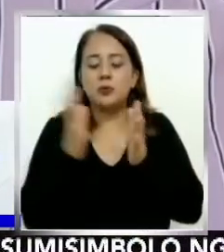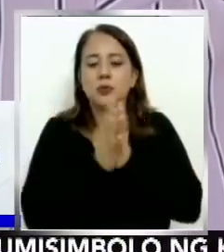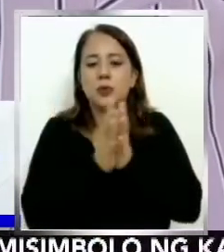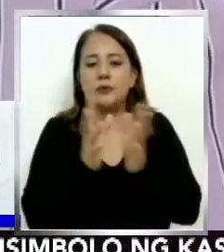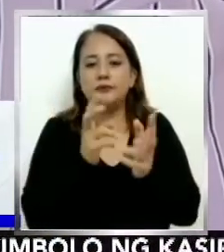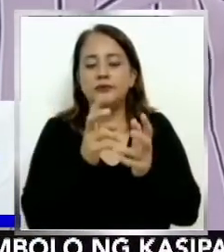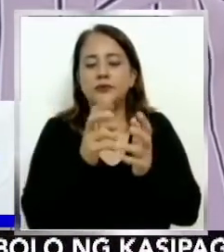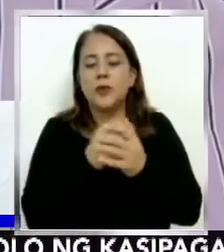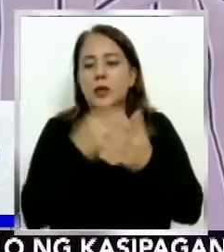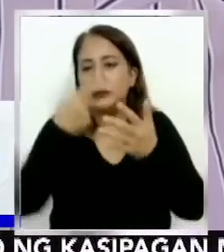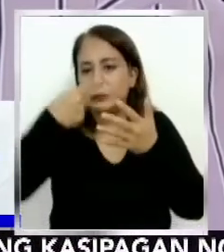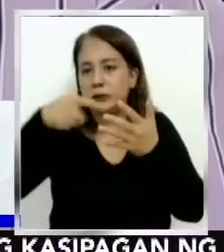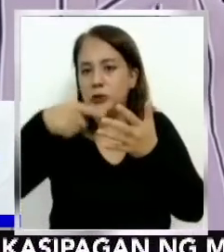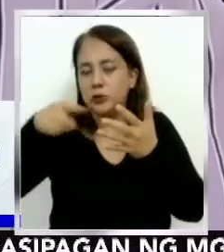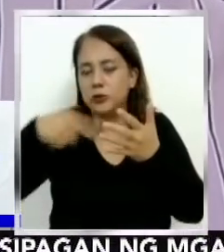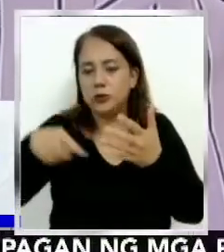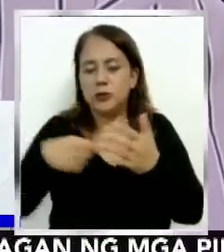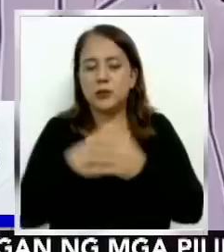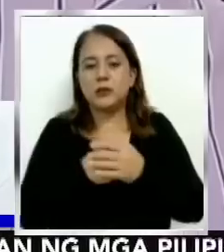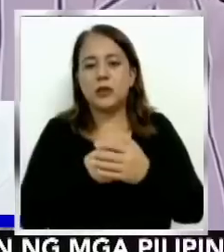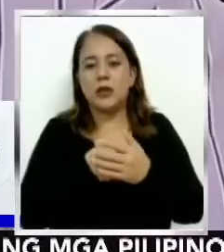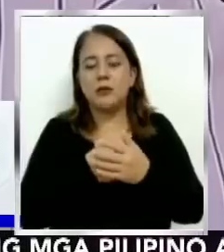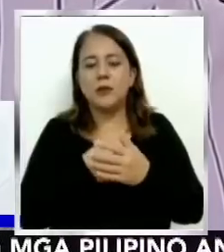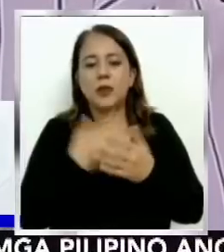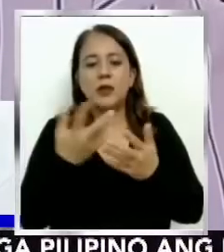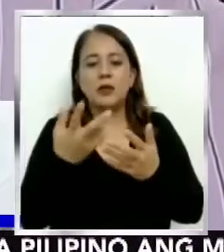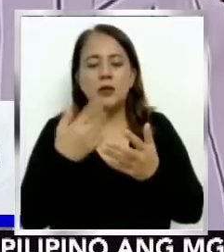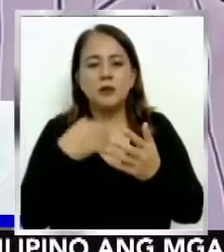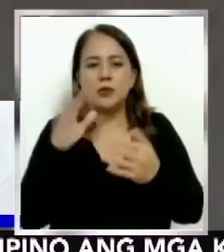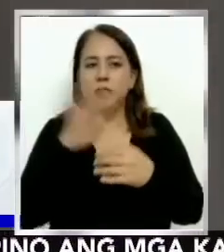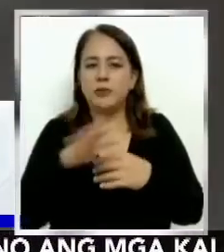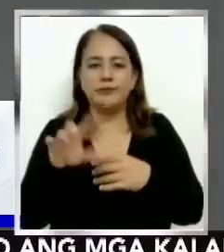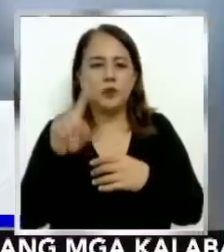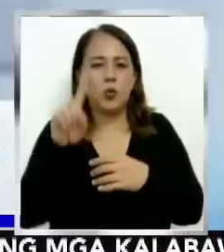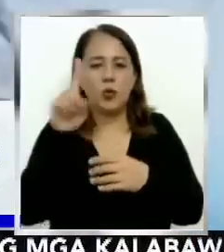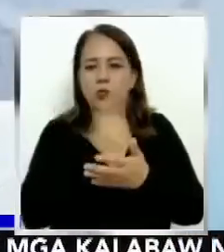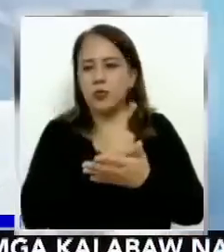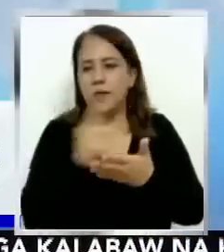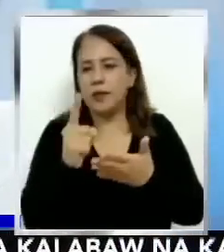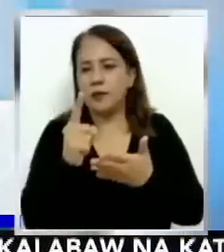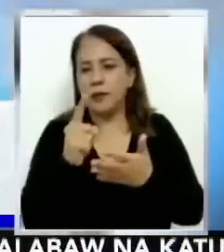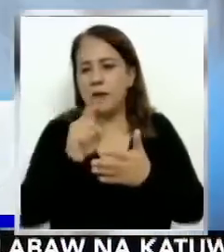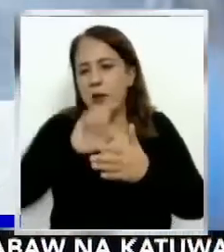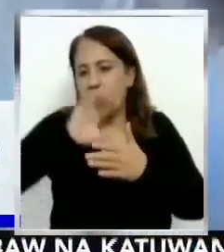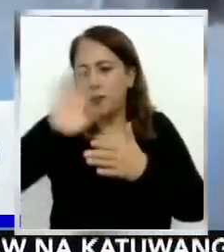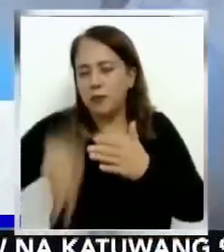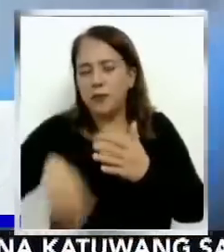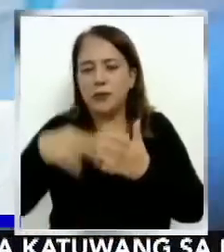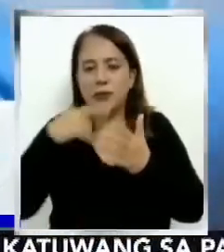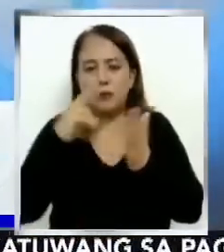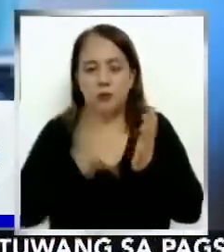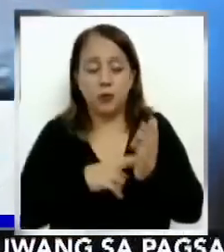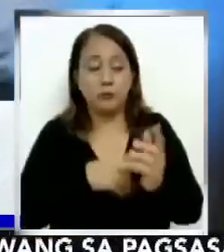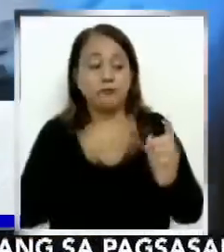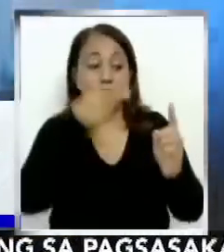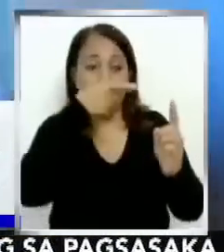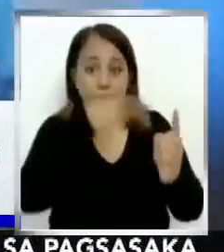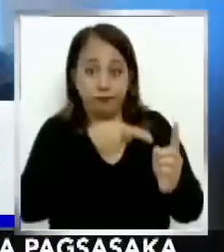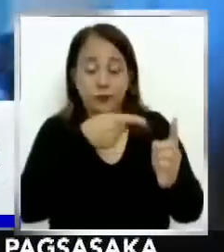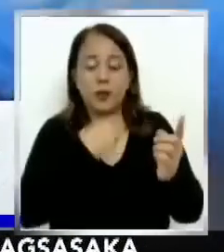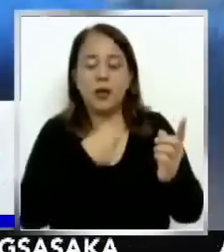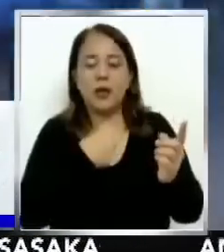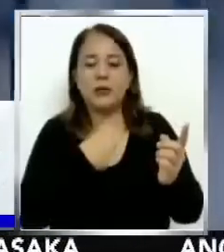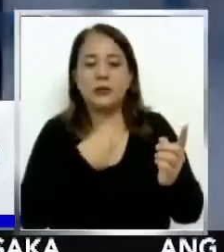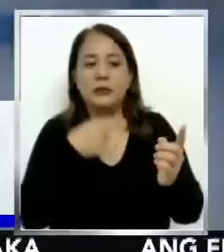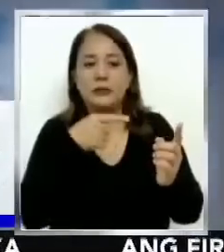ating pathology report na abutin ng more or less 1 week bago lumabas. Si Villamor ang itinuro ng sumukong gunman na si Joel Escorial na